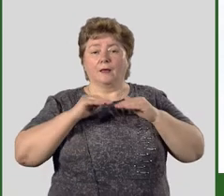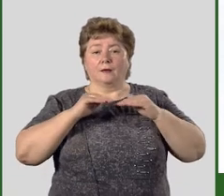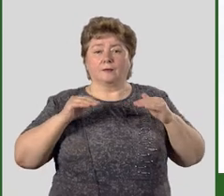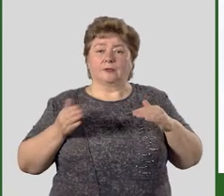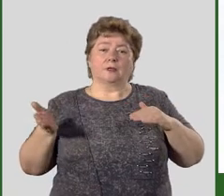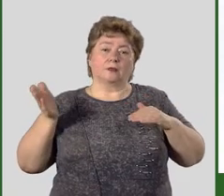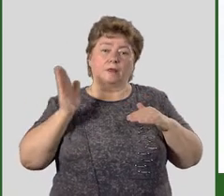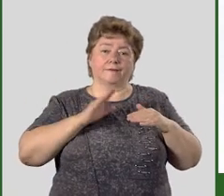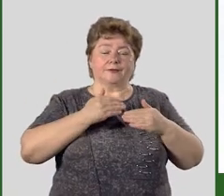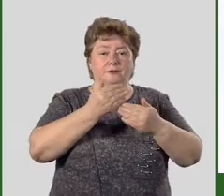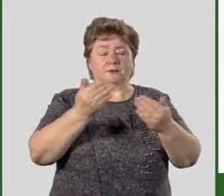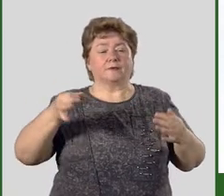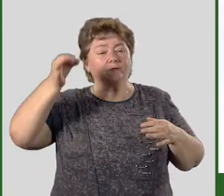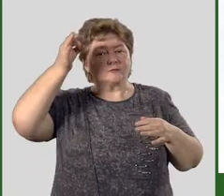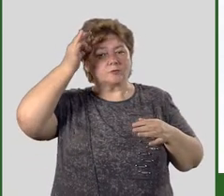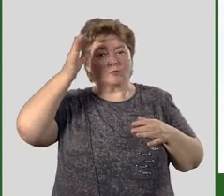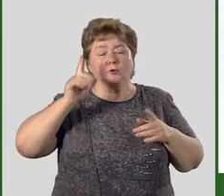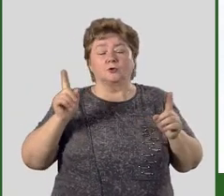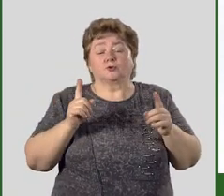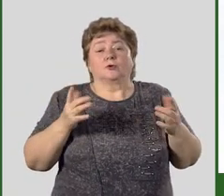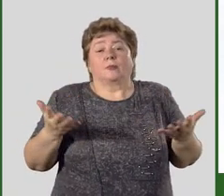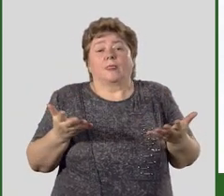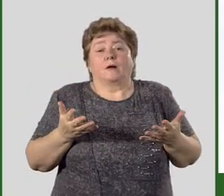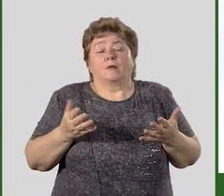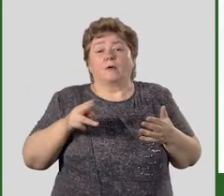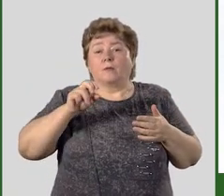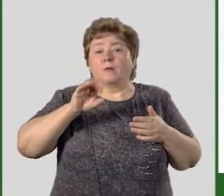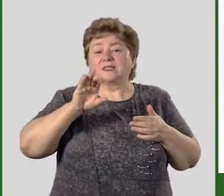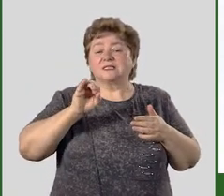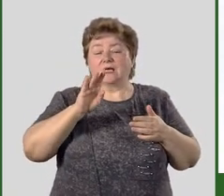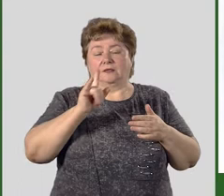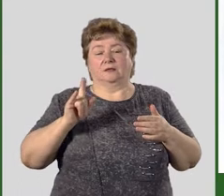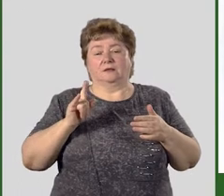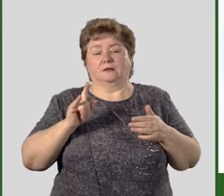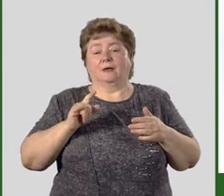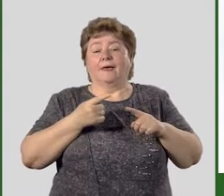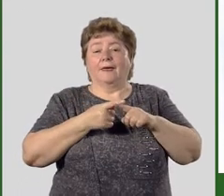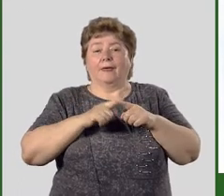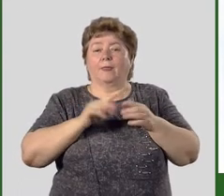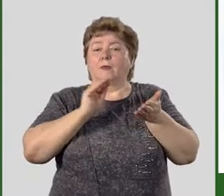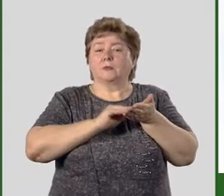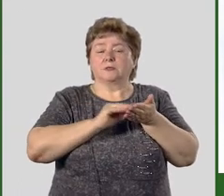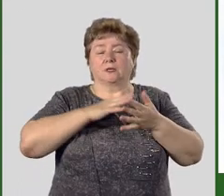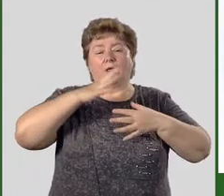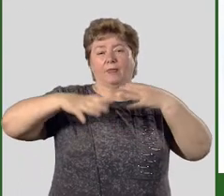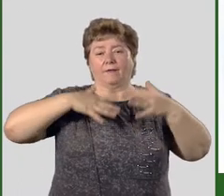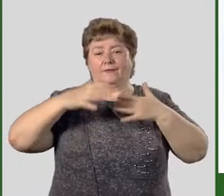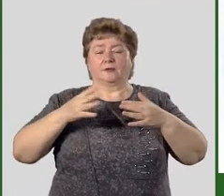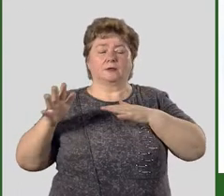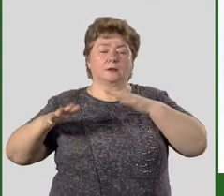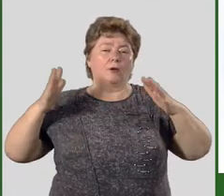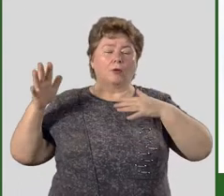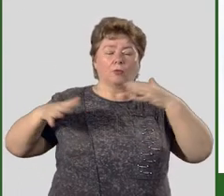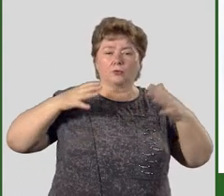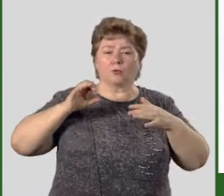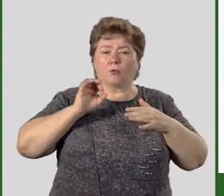Ребята, давайте с вами вспомним, что такое пассаты. Это постоянные ветры,